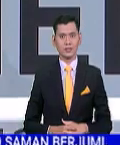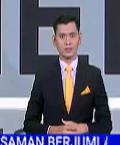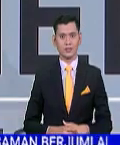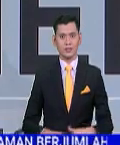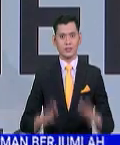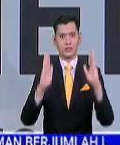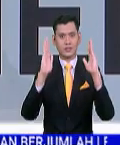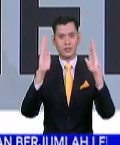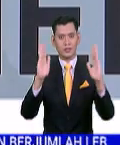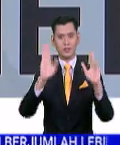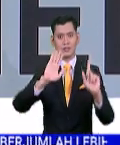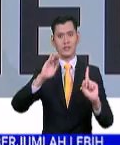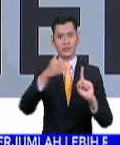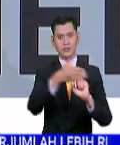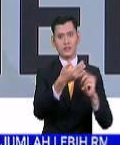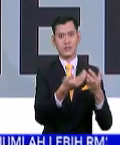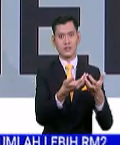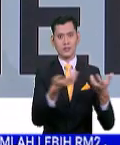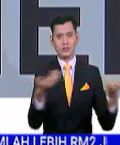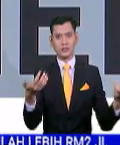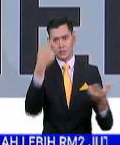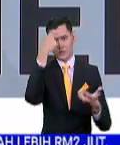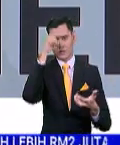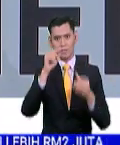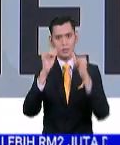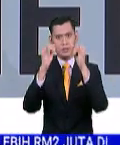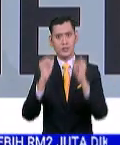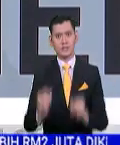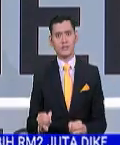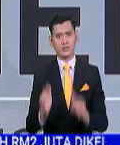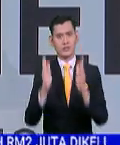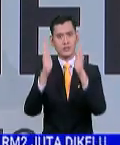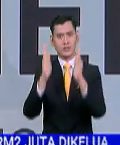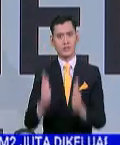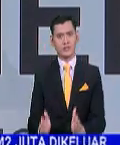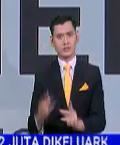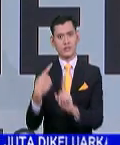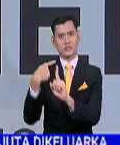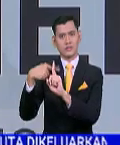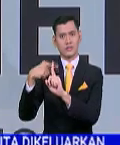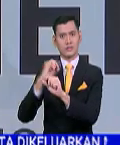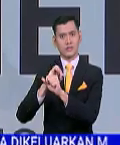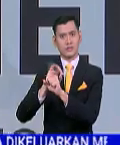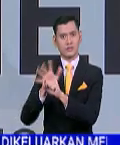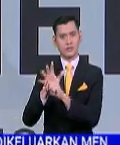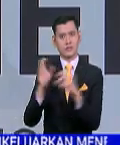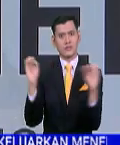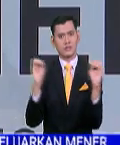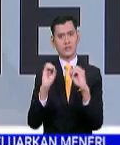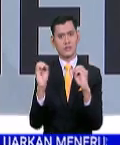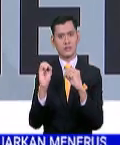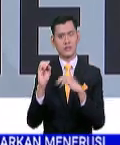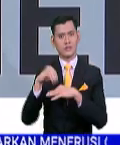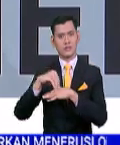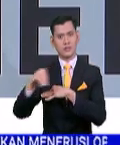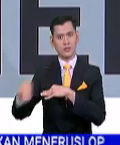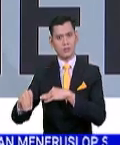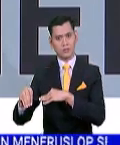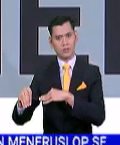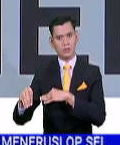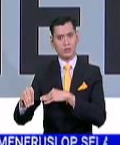Tempoh isolasi pengasingan bagi individu positif COVID-19 yang tidak bergejala dan telah lengkap